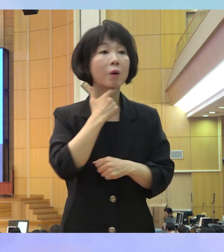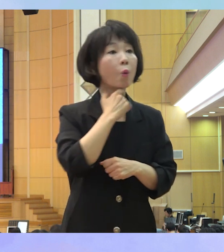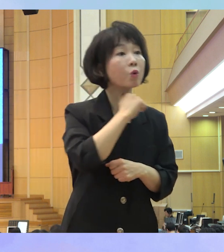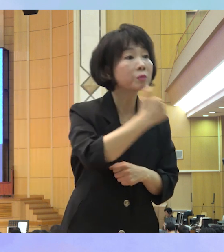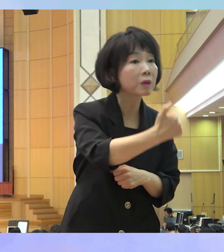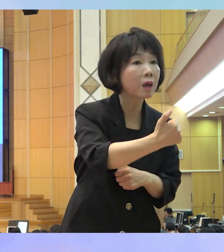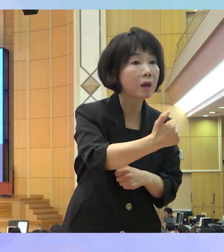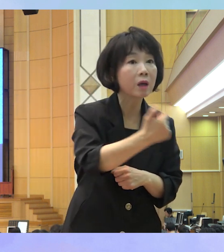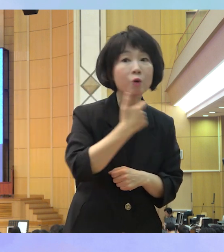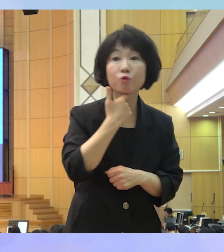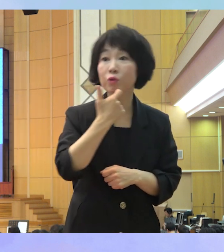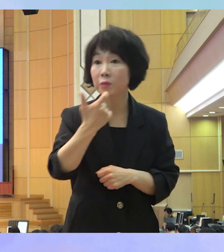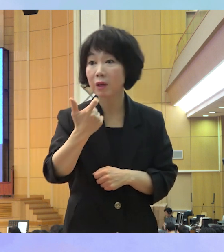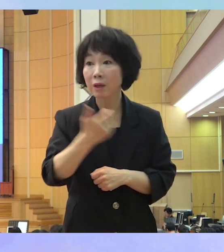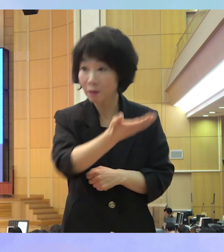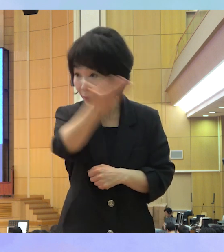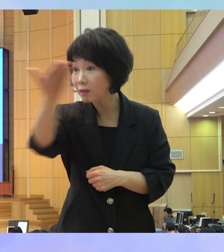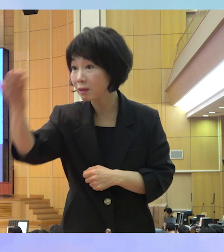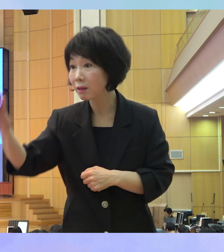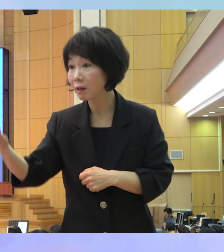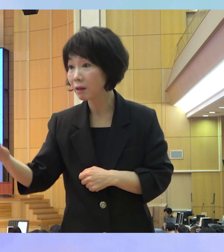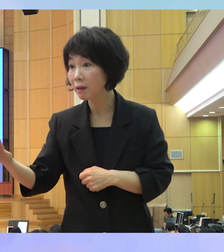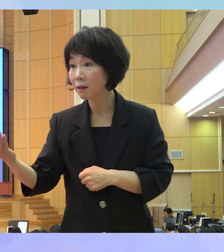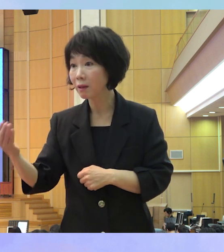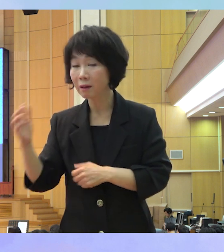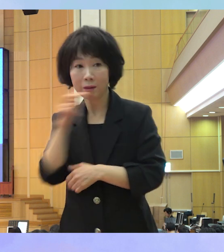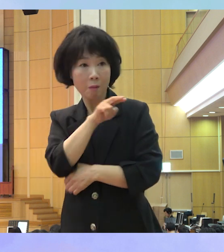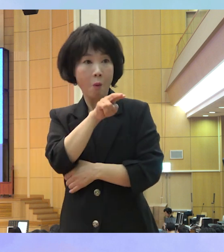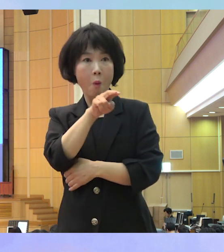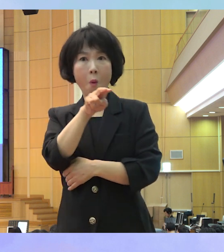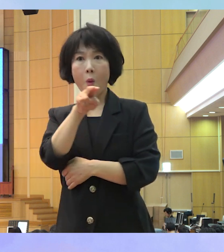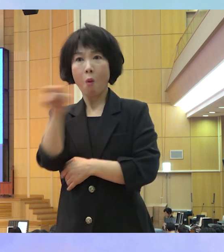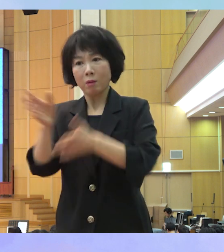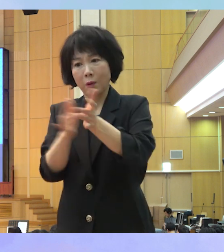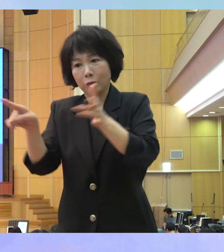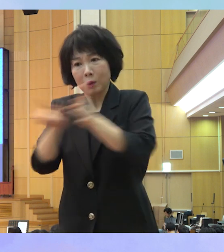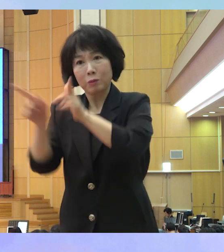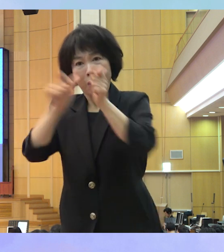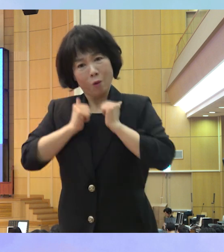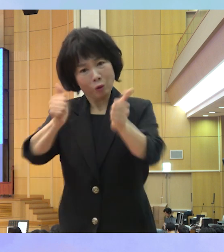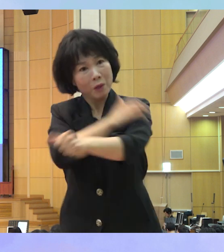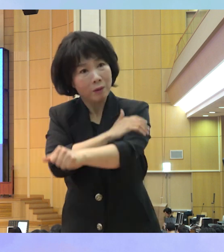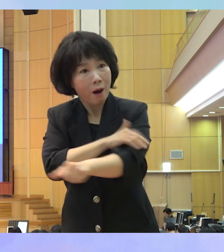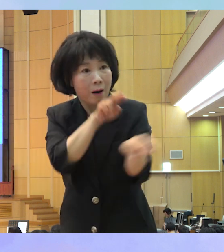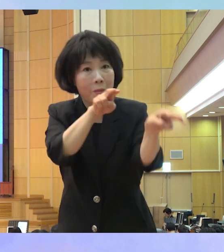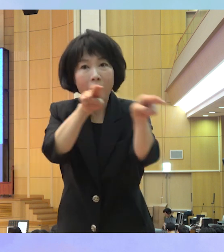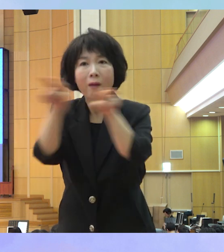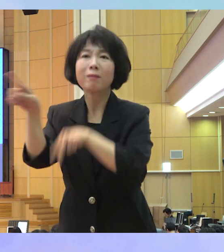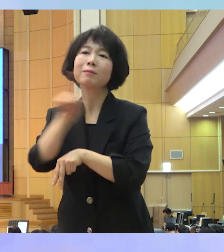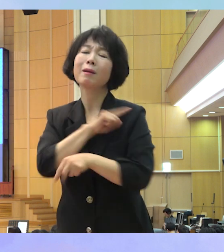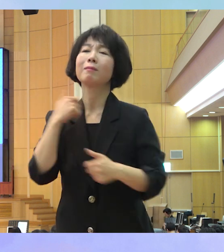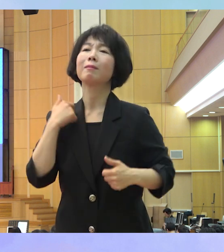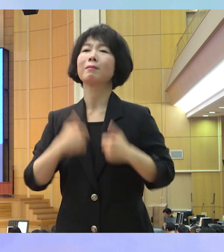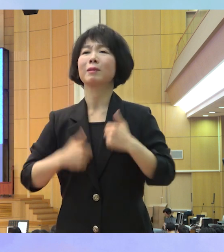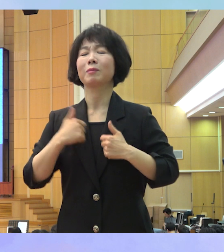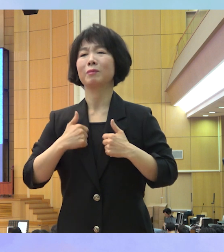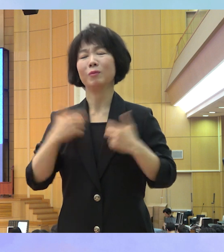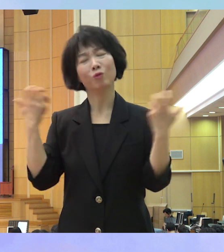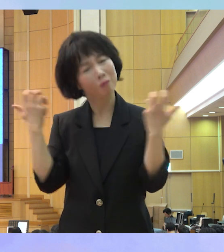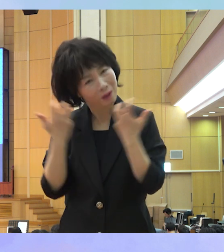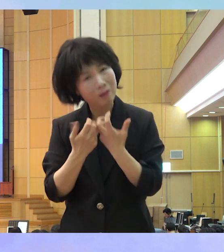되신 부모님들이 여러분 보실 때 신앙생활 잘하는 모습을 볼 때 가장 기뻐하시는 거예요. 그런